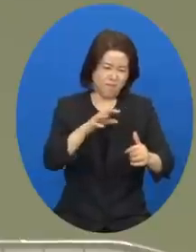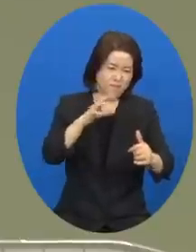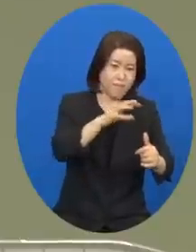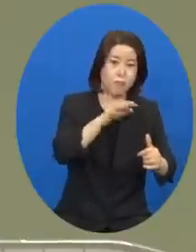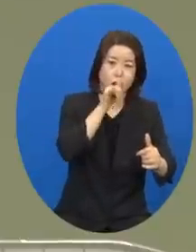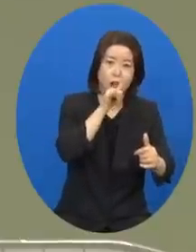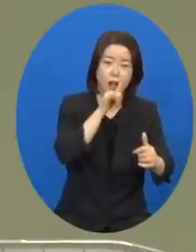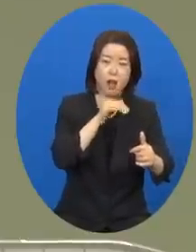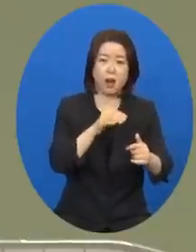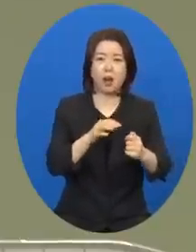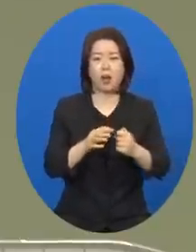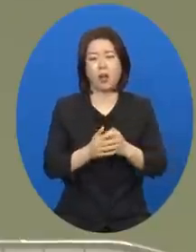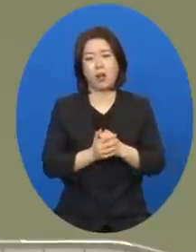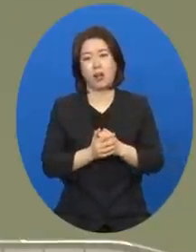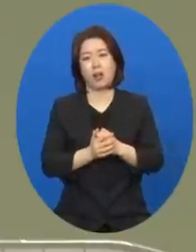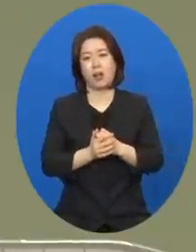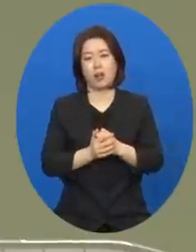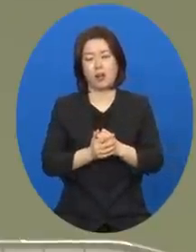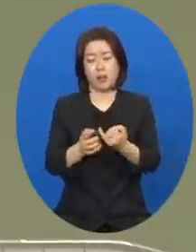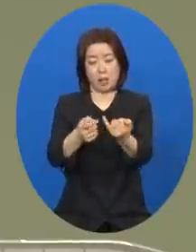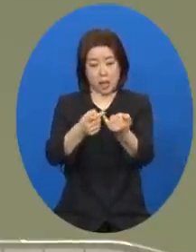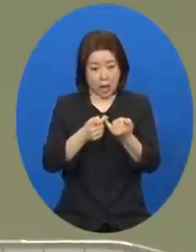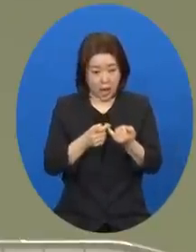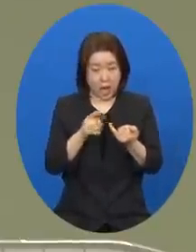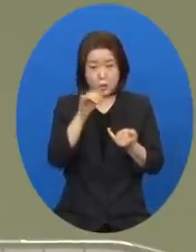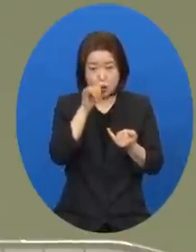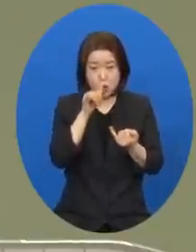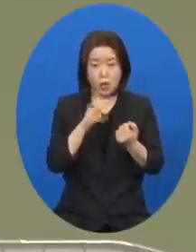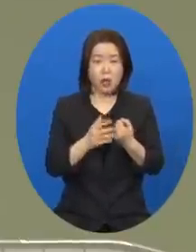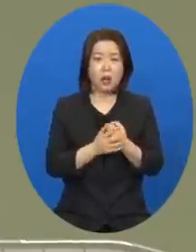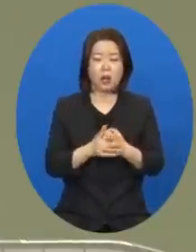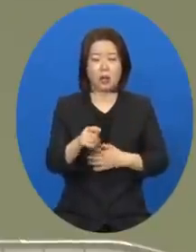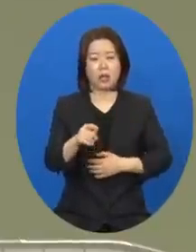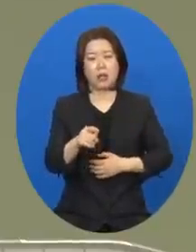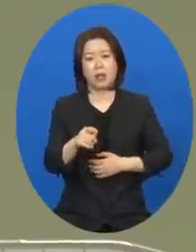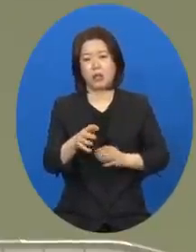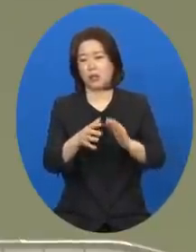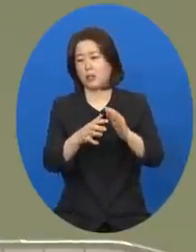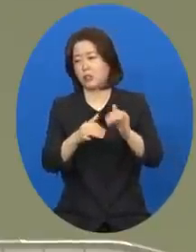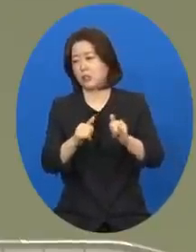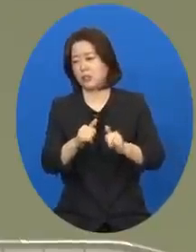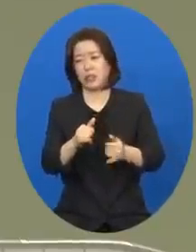하여튼 이 간음을 저질렀다 사람 취급을 안 해요.